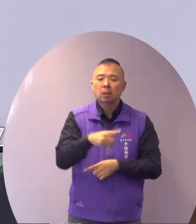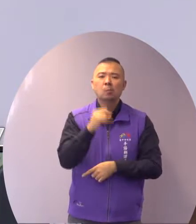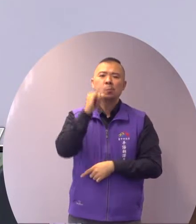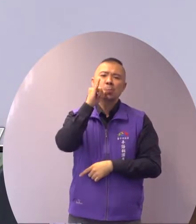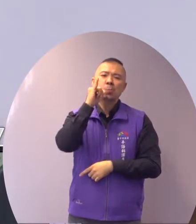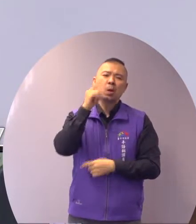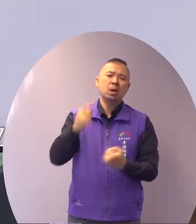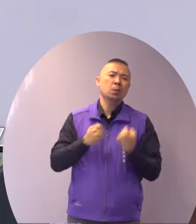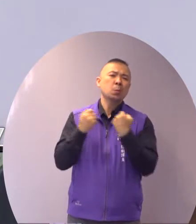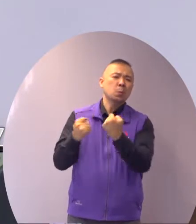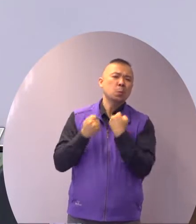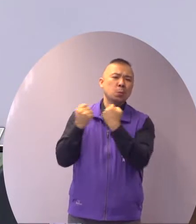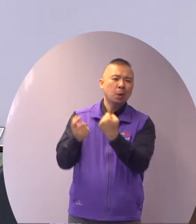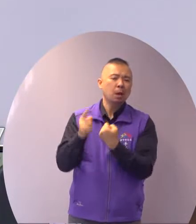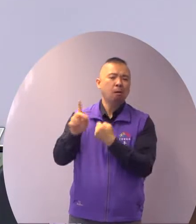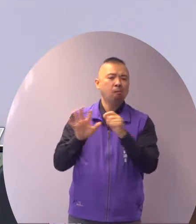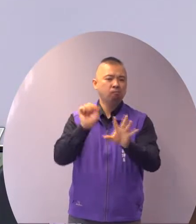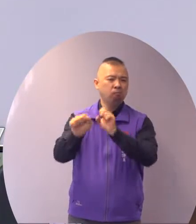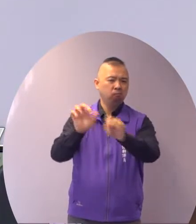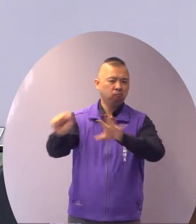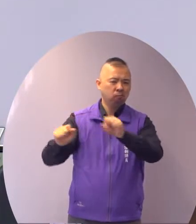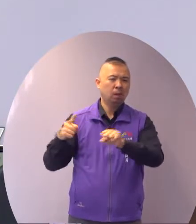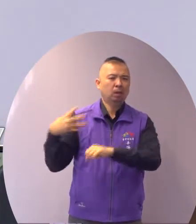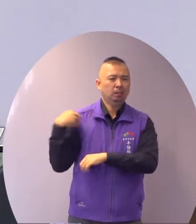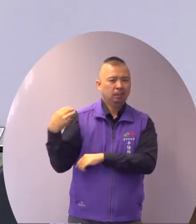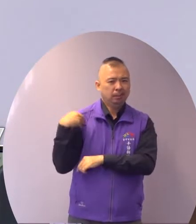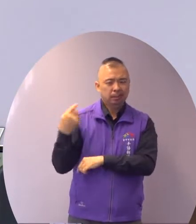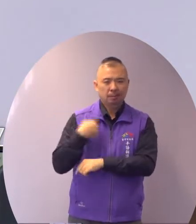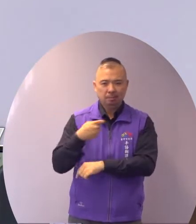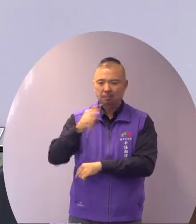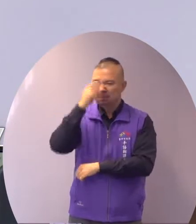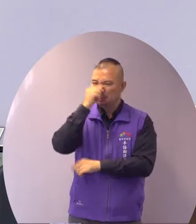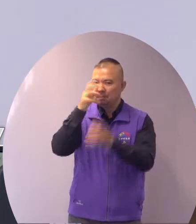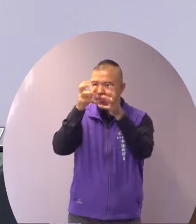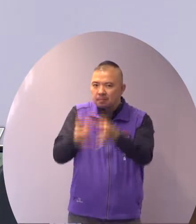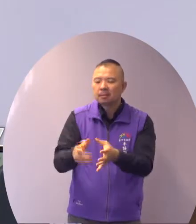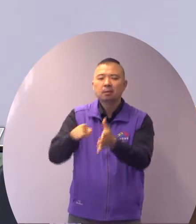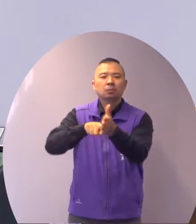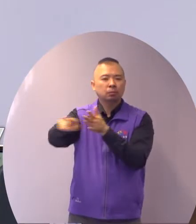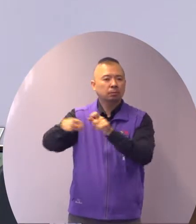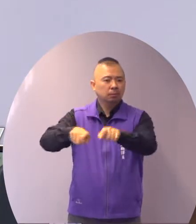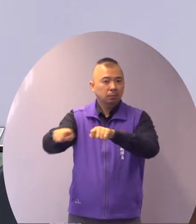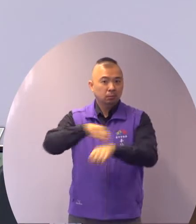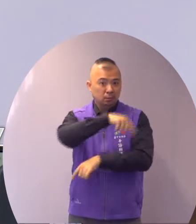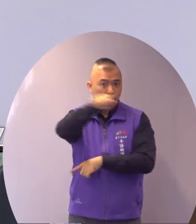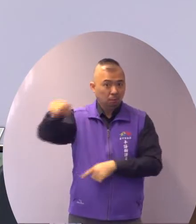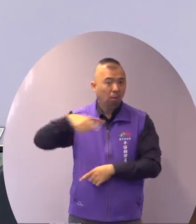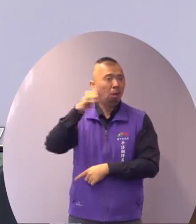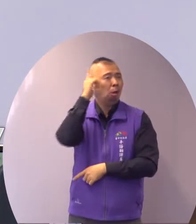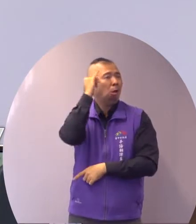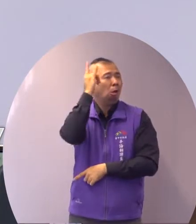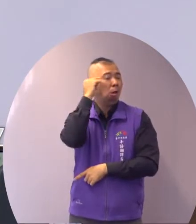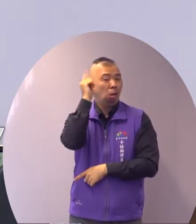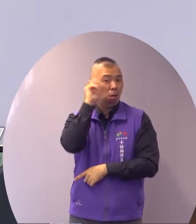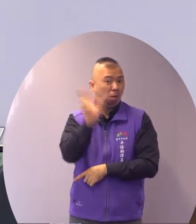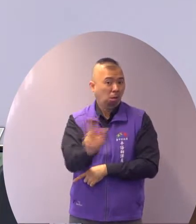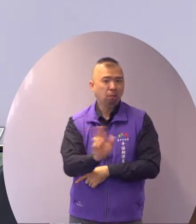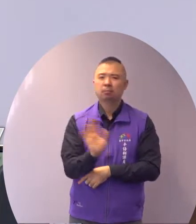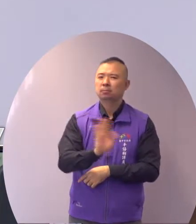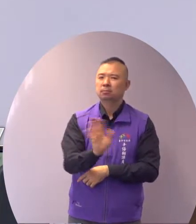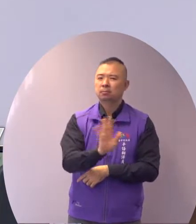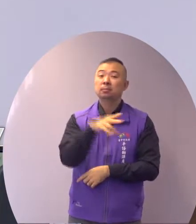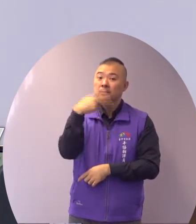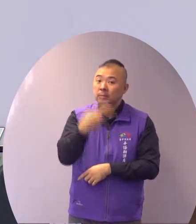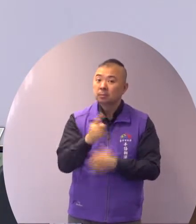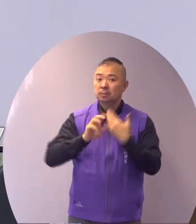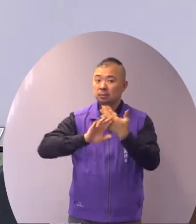续强力进行当中，特别处理的一个专案哈，那请大家不要掉以轻心。那当然也希望我们